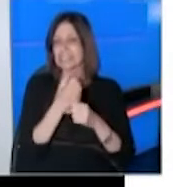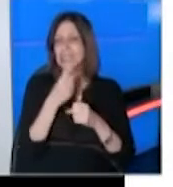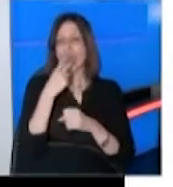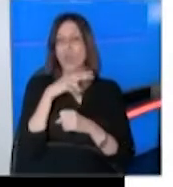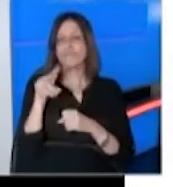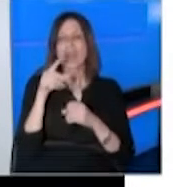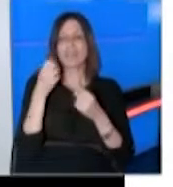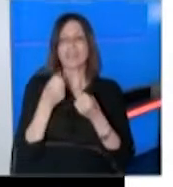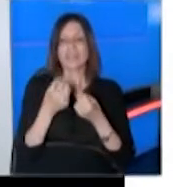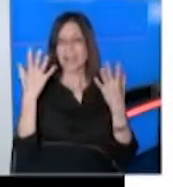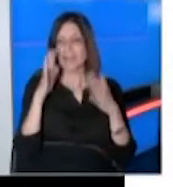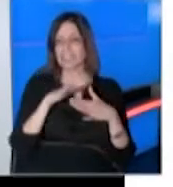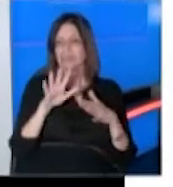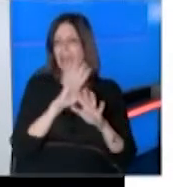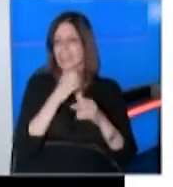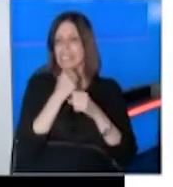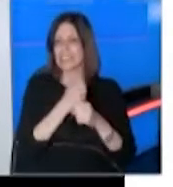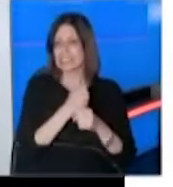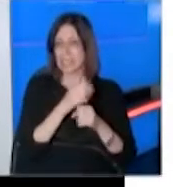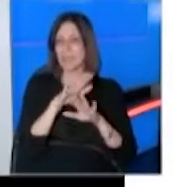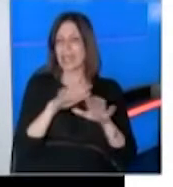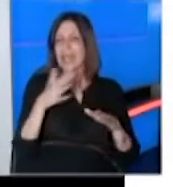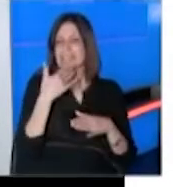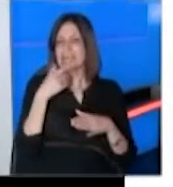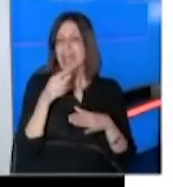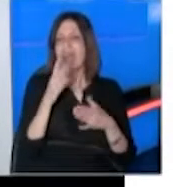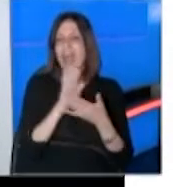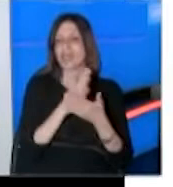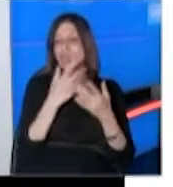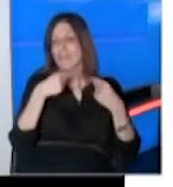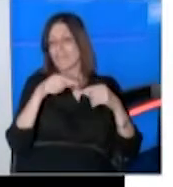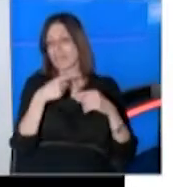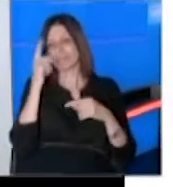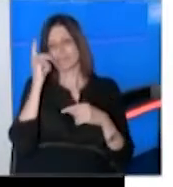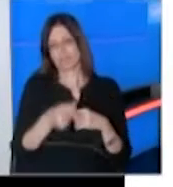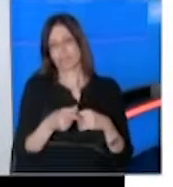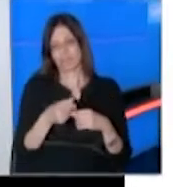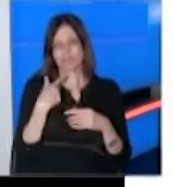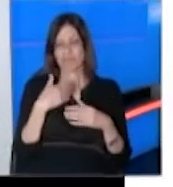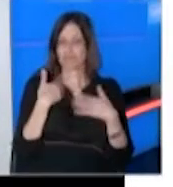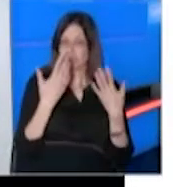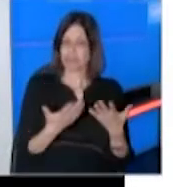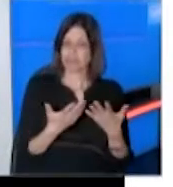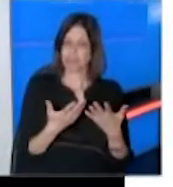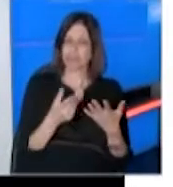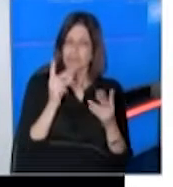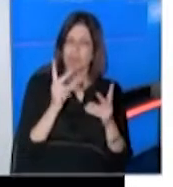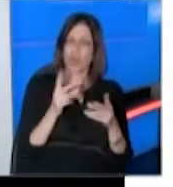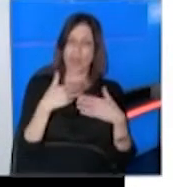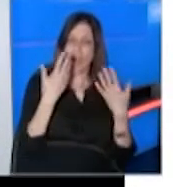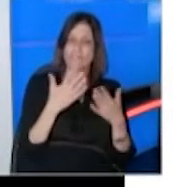מקרקעי ישראל. הכי חשוב, החלטות הוועדה הן צו עשה לגוף היחיד שמוסמך להקצות קרקע במדינה, רשות מקרקעי